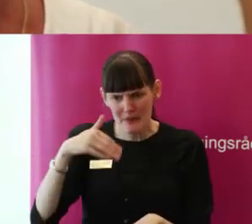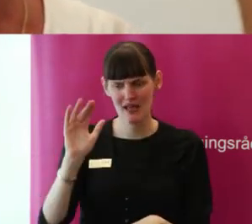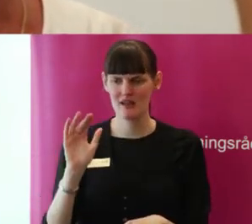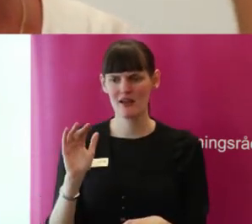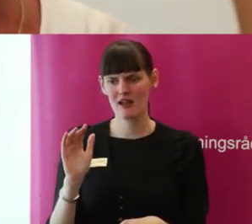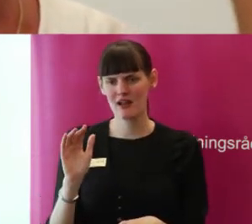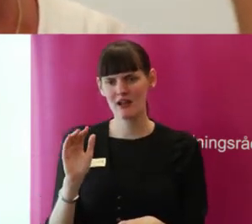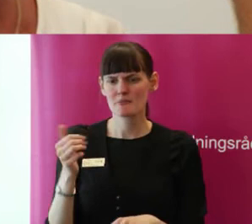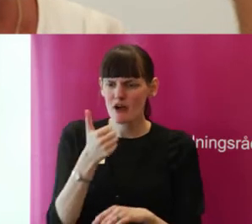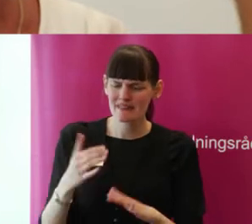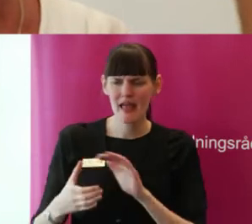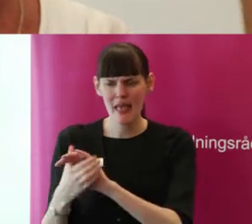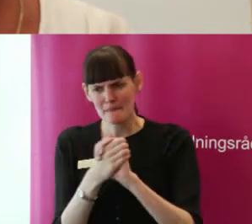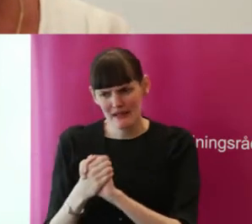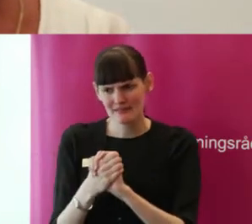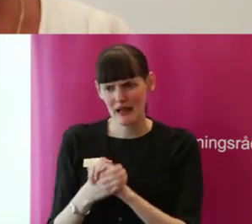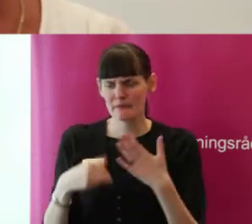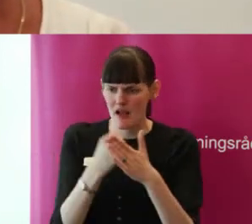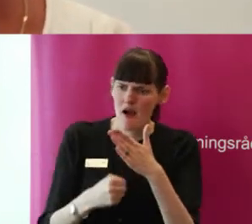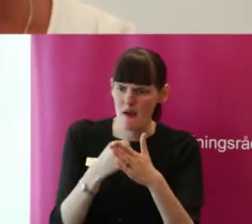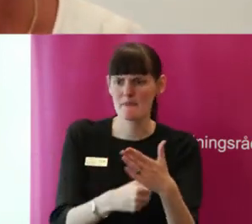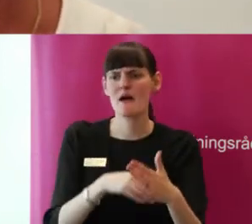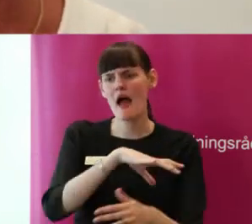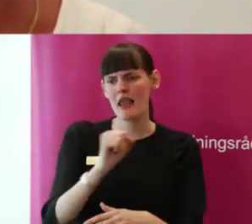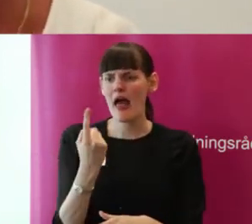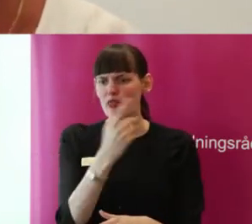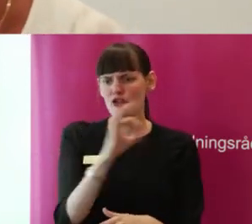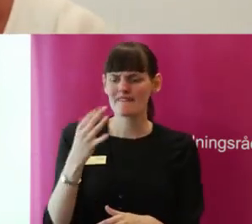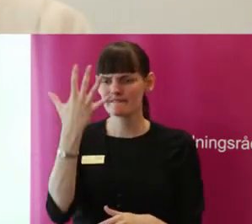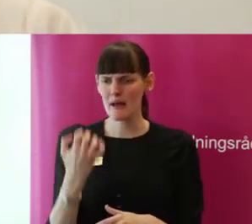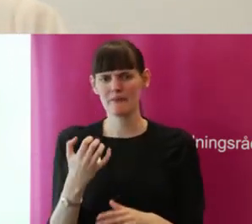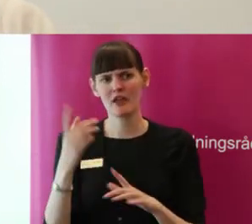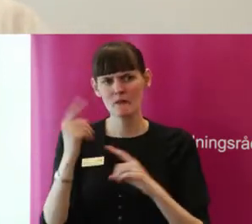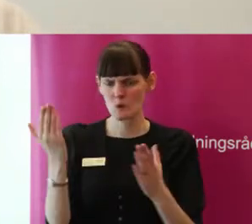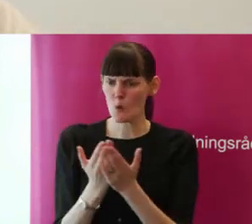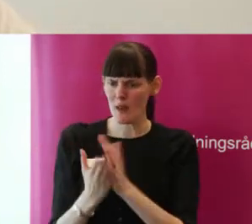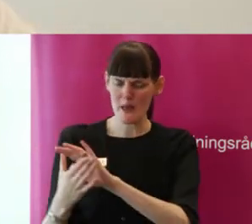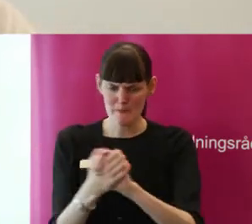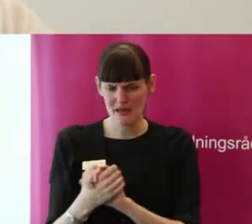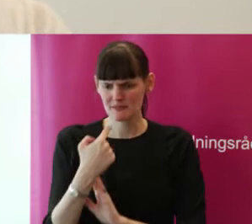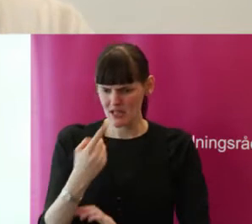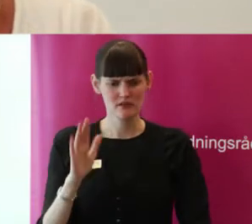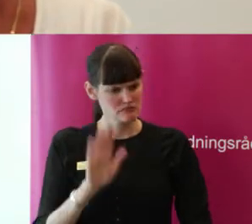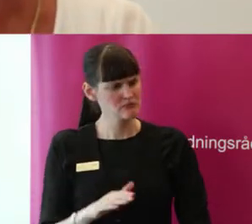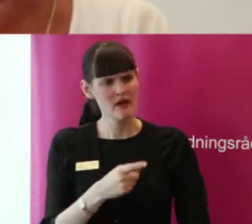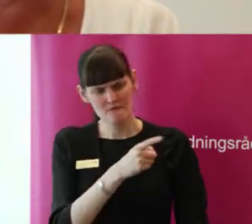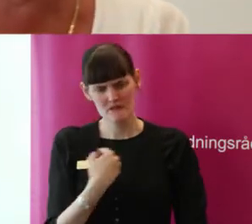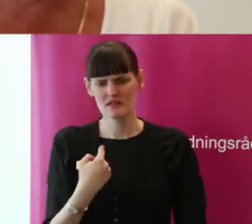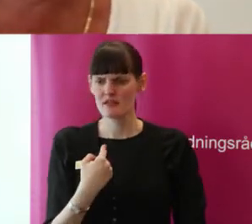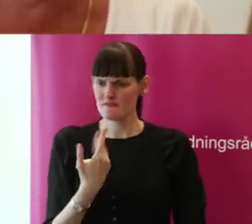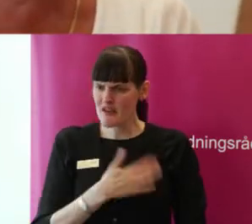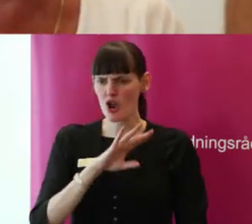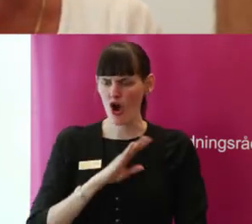en gemensam resa. Det behövs att alla 150 folkhögskolorna gemensamt sätter ner foten och säger att vi vill ha en